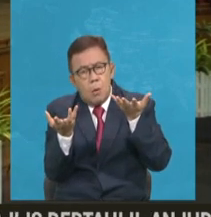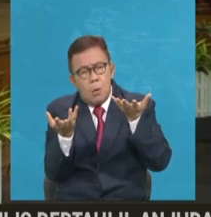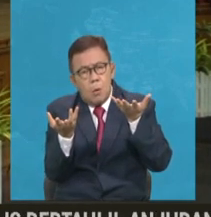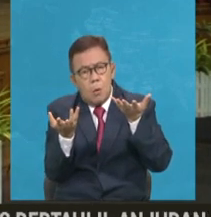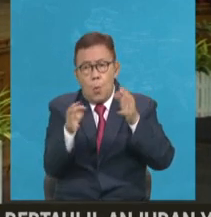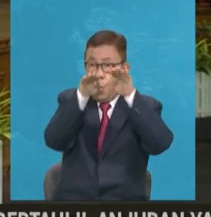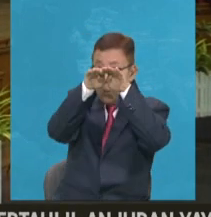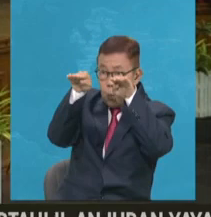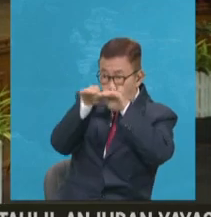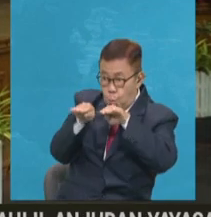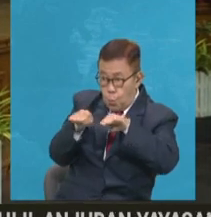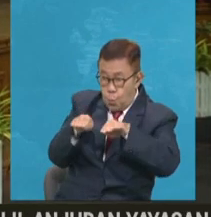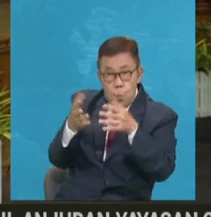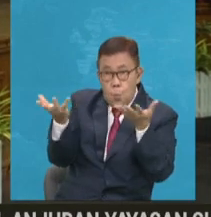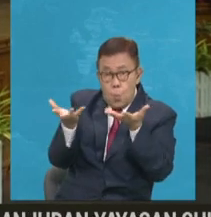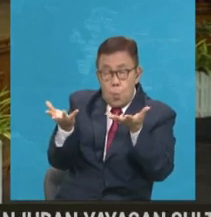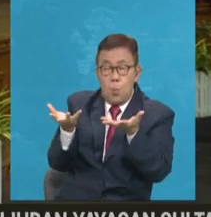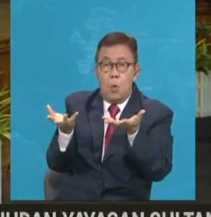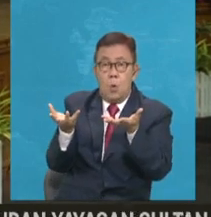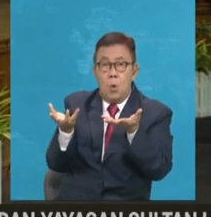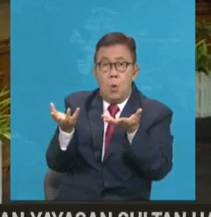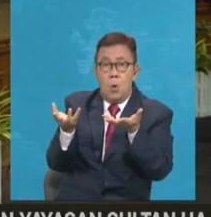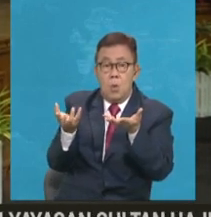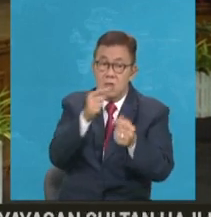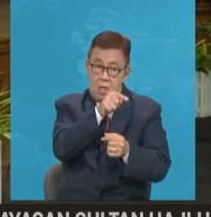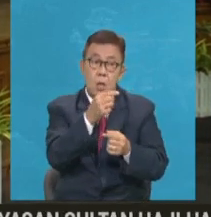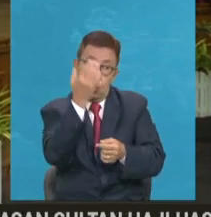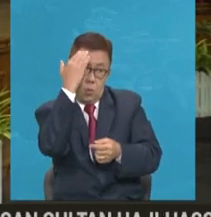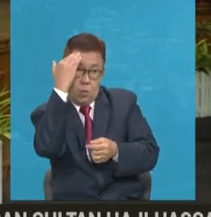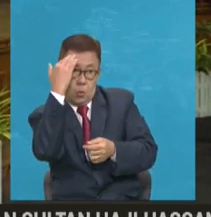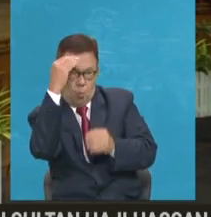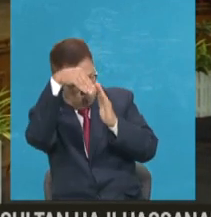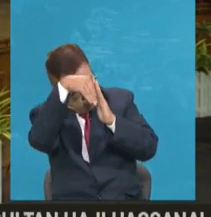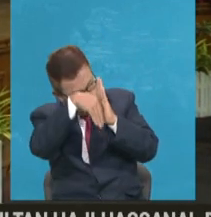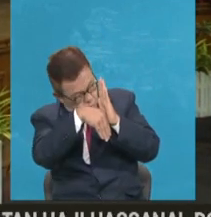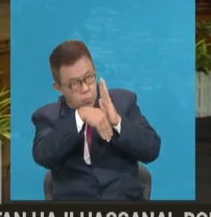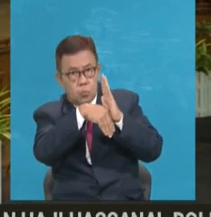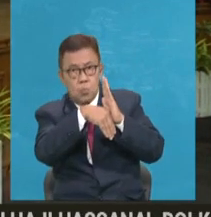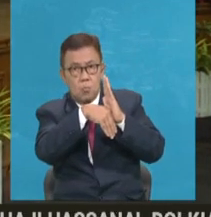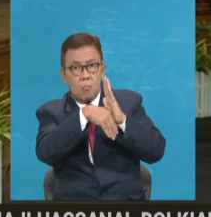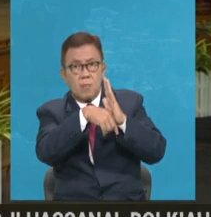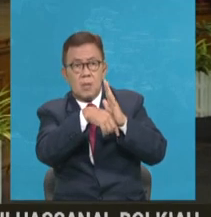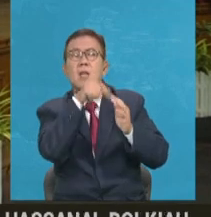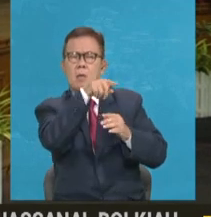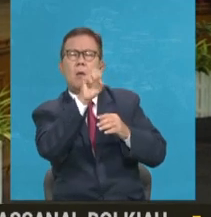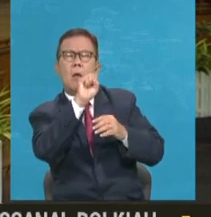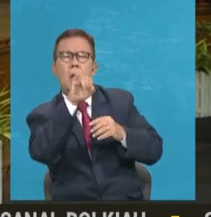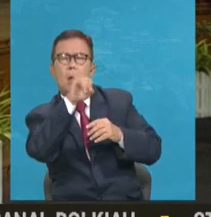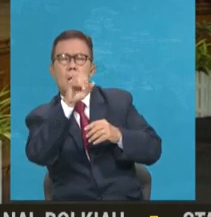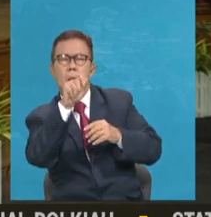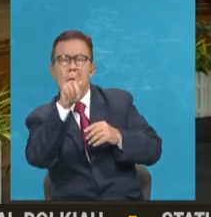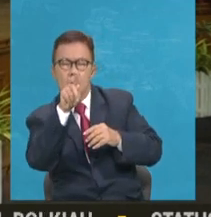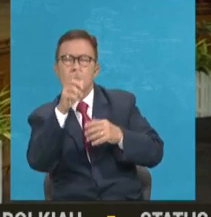baris yang diperlukan dari sana kami lebih mengetahui lebih mendalam lagi bahwa saja itu adalah berbentuk